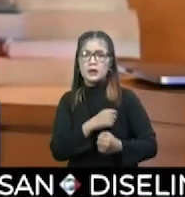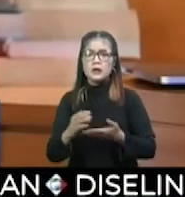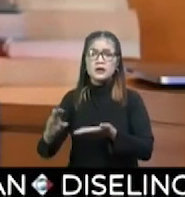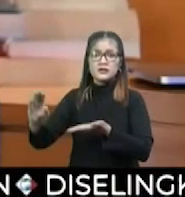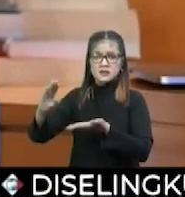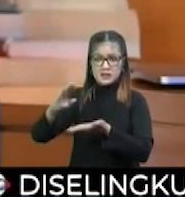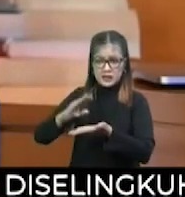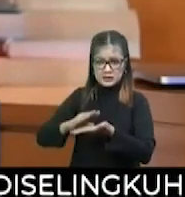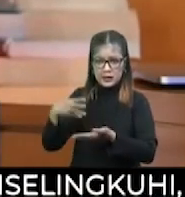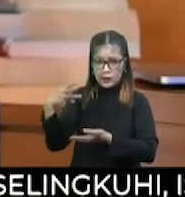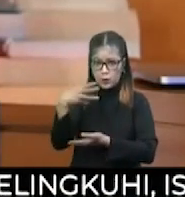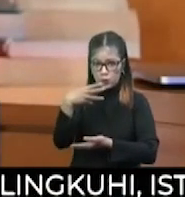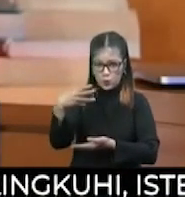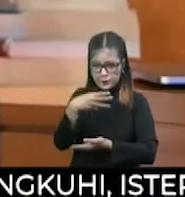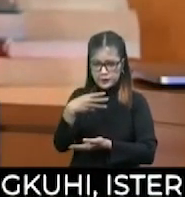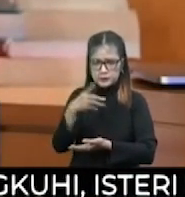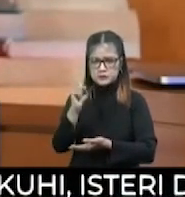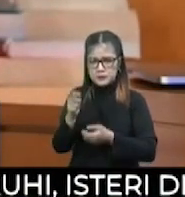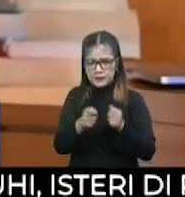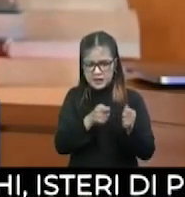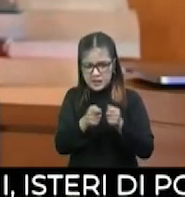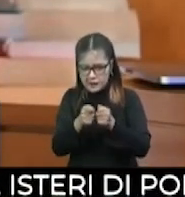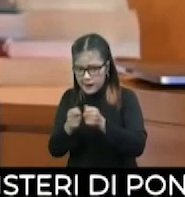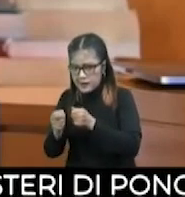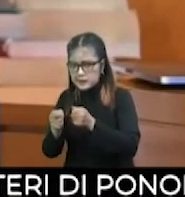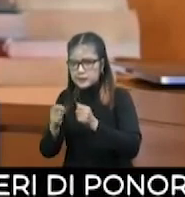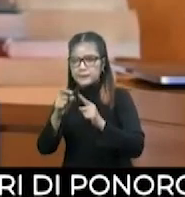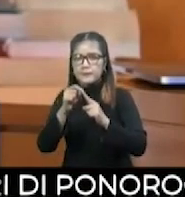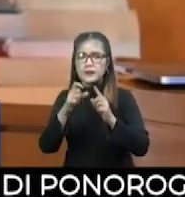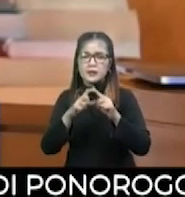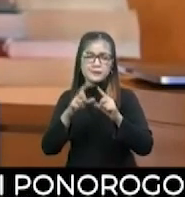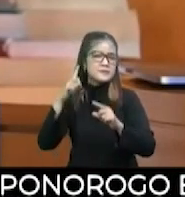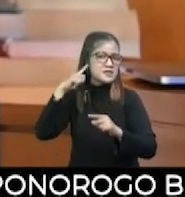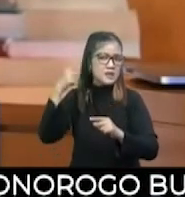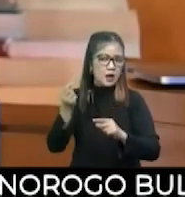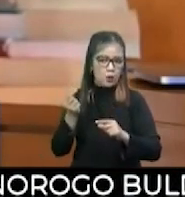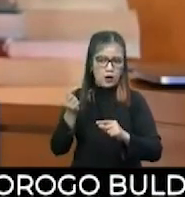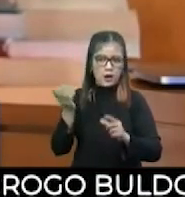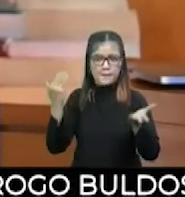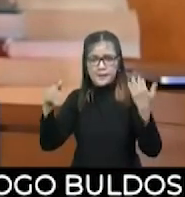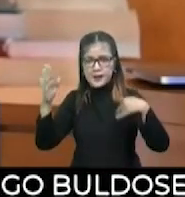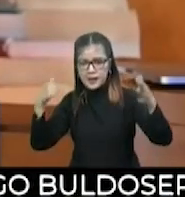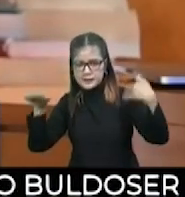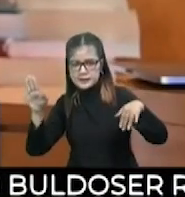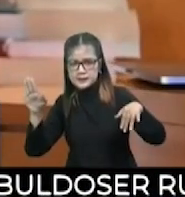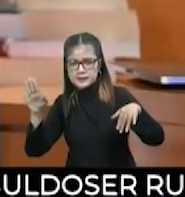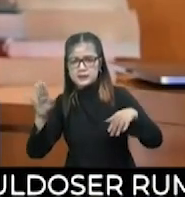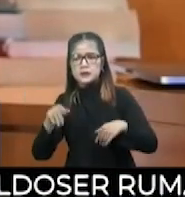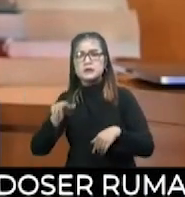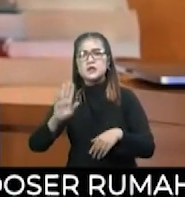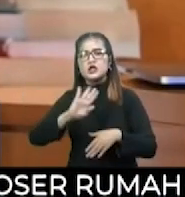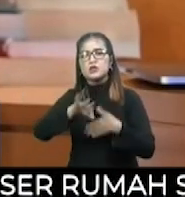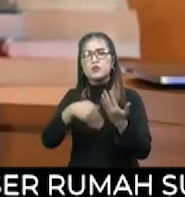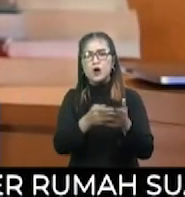Bali, serta Menko Perekonomian selaku koordinator PPKM luar Jawa Bali